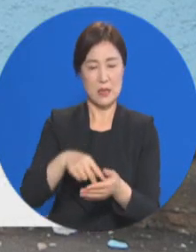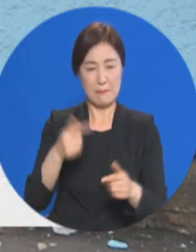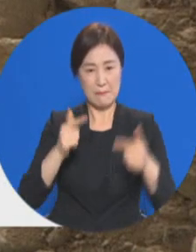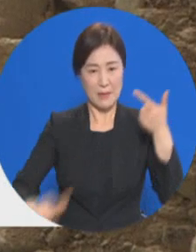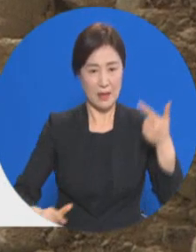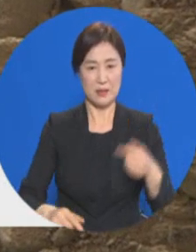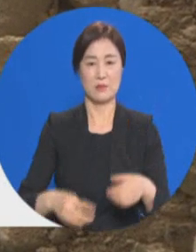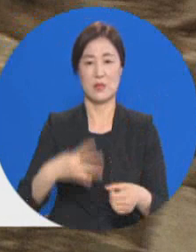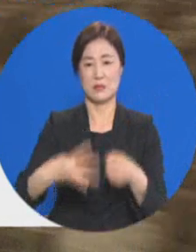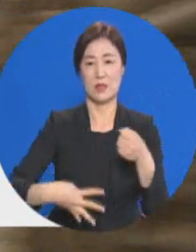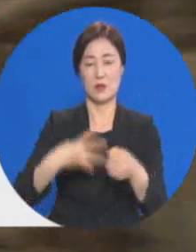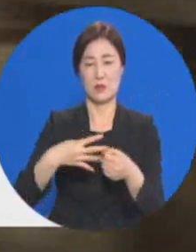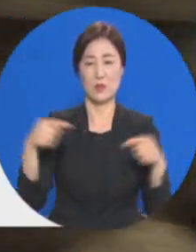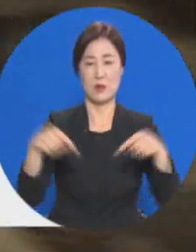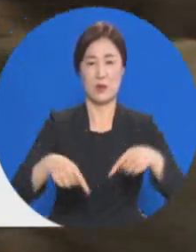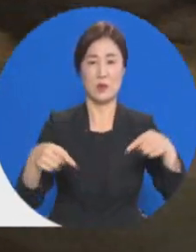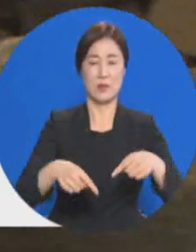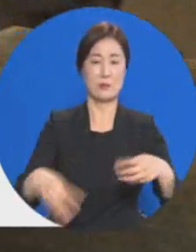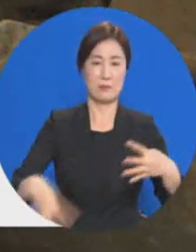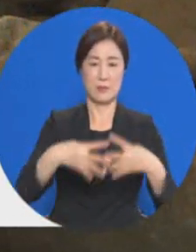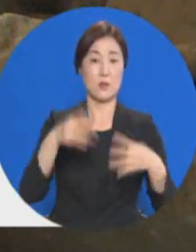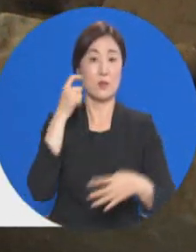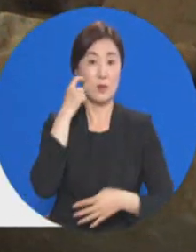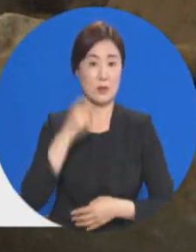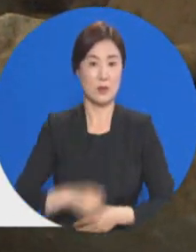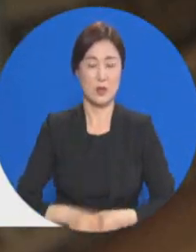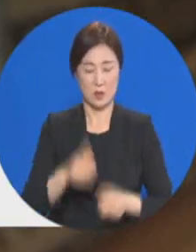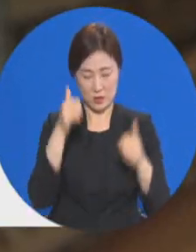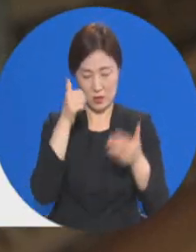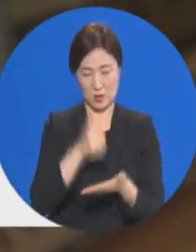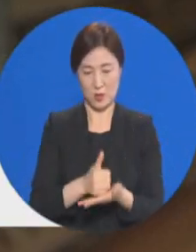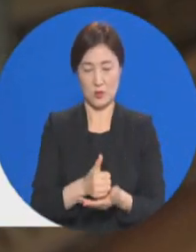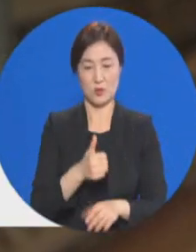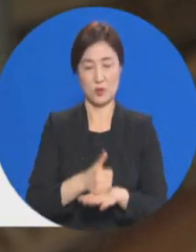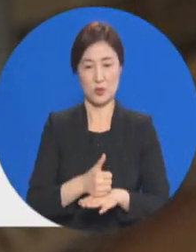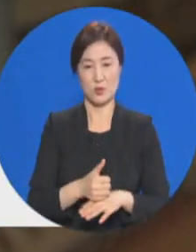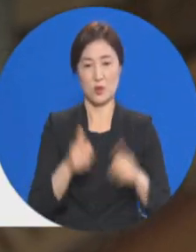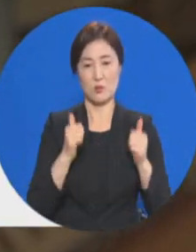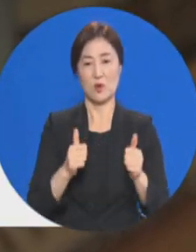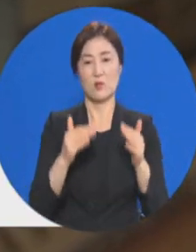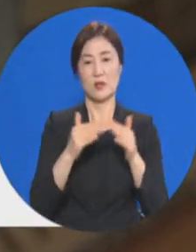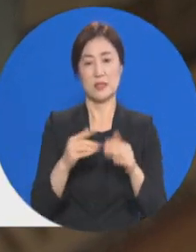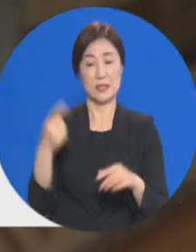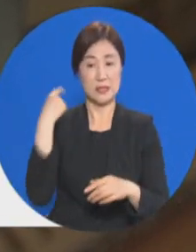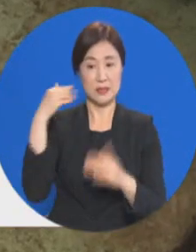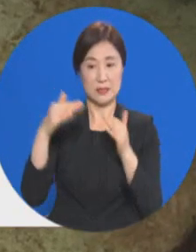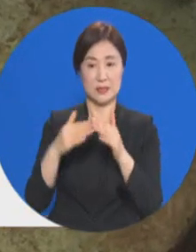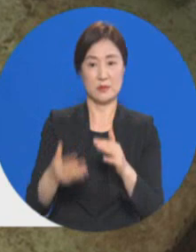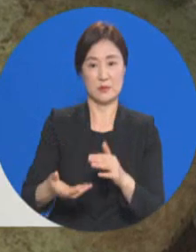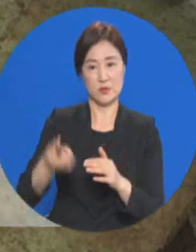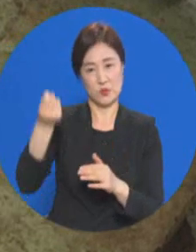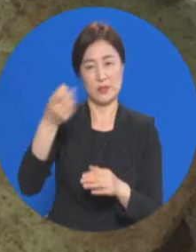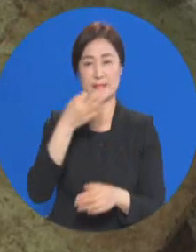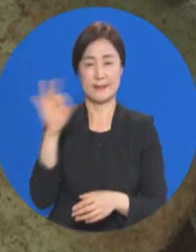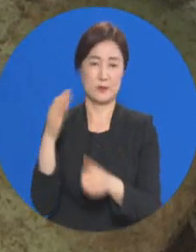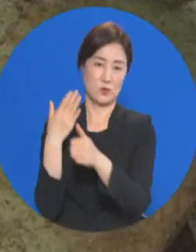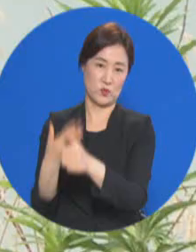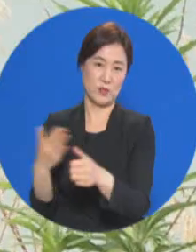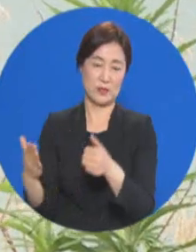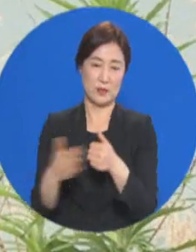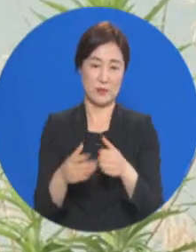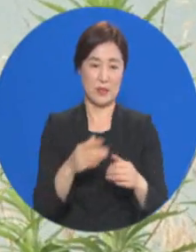협의는 4년여간 이루어지지 못했고 결국 법원이 뒷집 주인의 재산권을 인정하면서 지난달 철거가